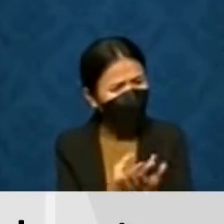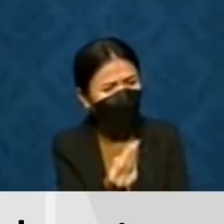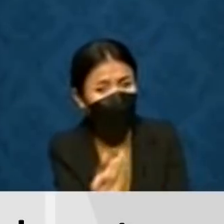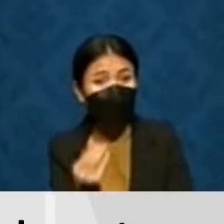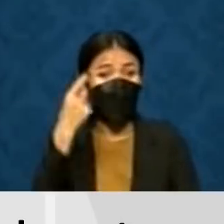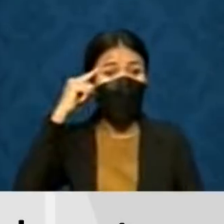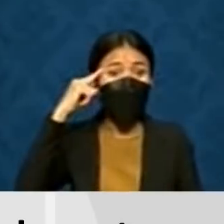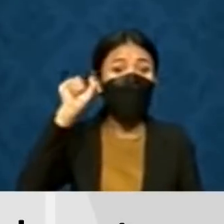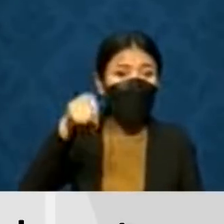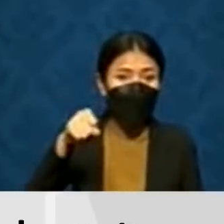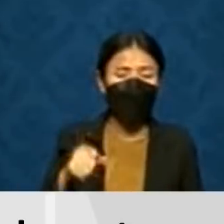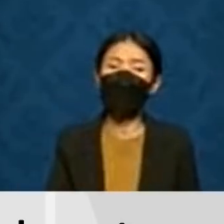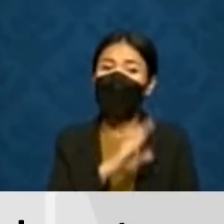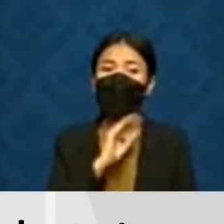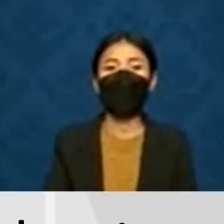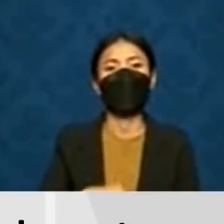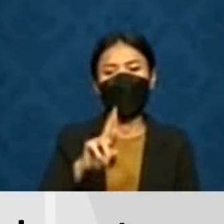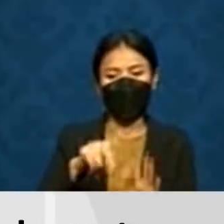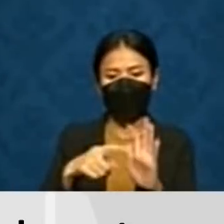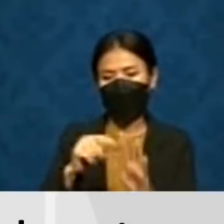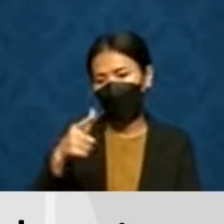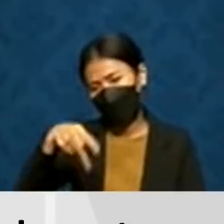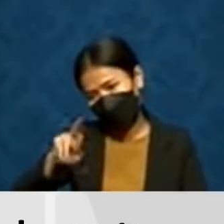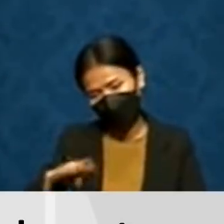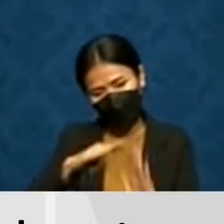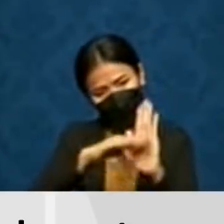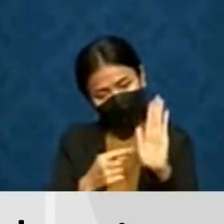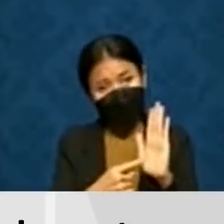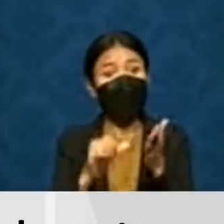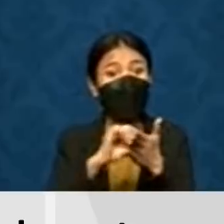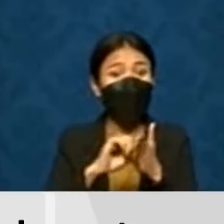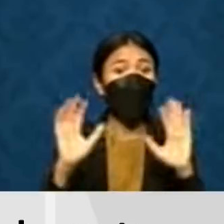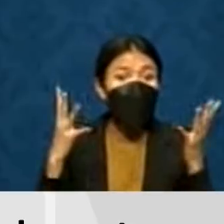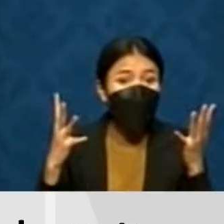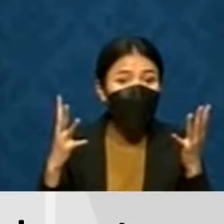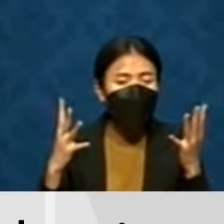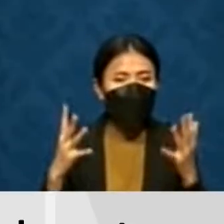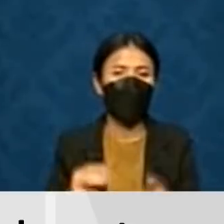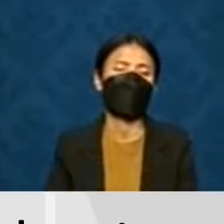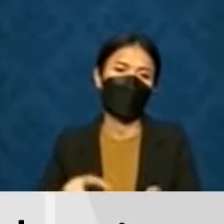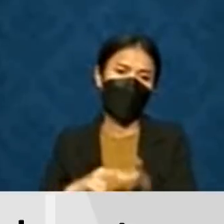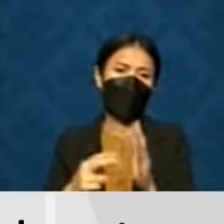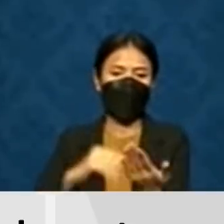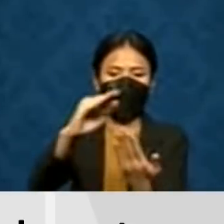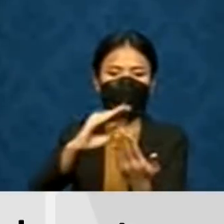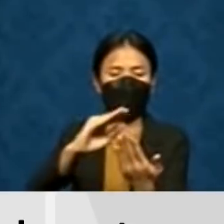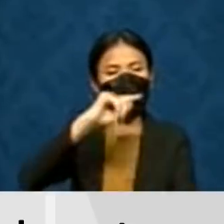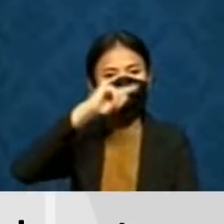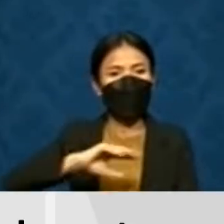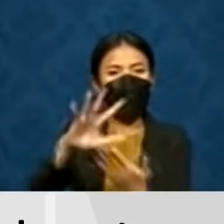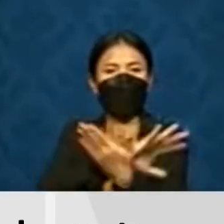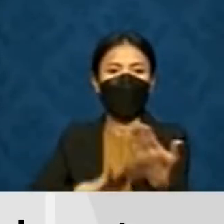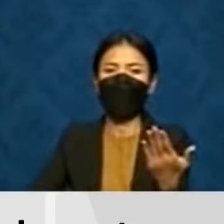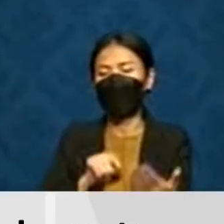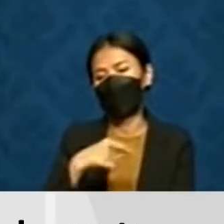ก้ร่างพระราชบัญญัติฉบับนี้นั่นหมายถึงว่ารัฐไทยไม่ได้ให้คุณค่าความรักของกลุ่มผู้มีความหลากหลายทางเพศ